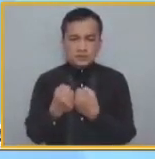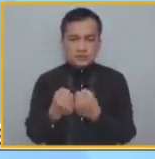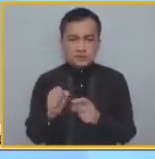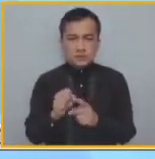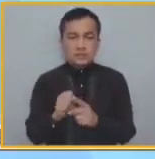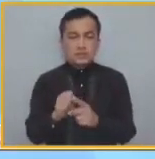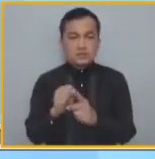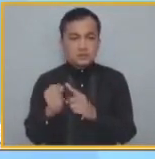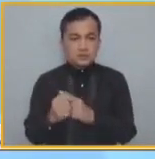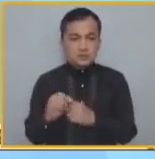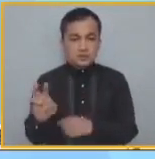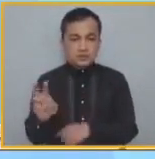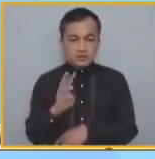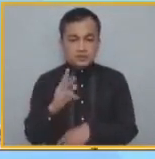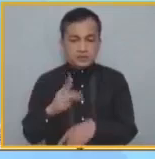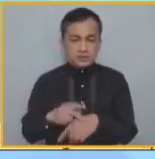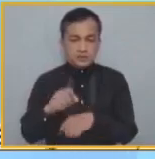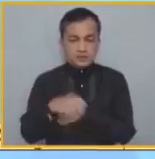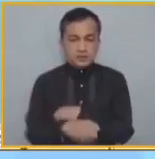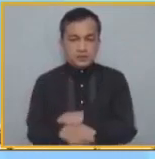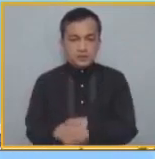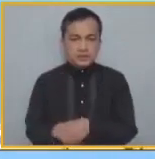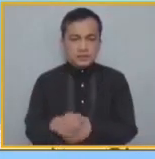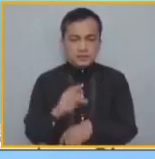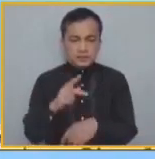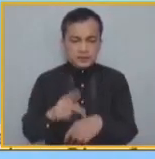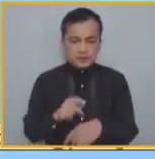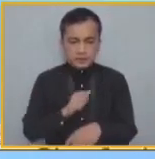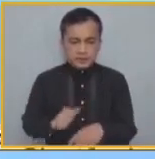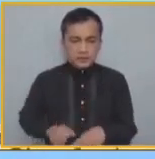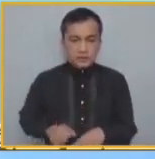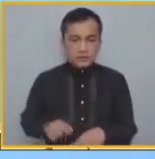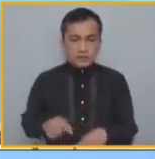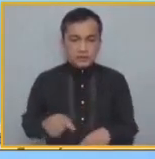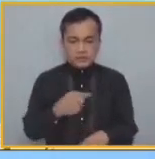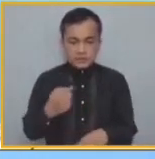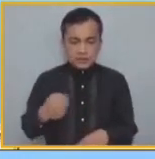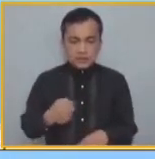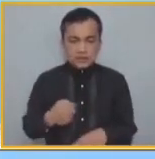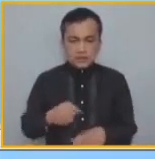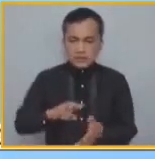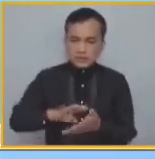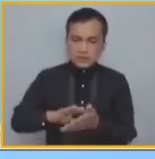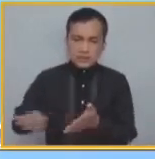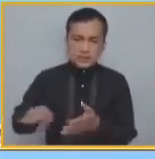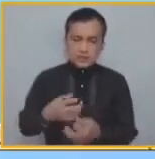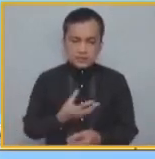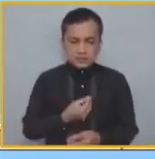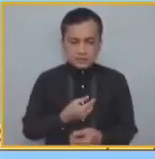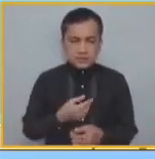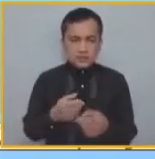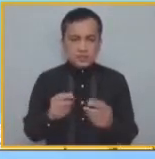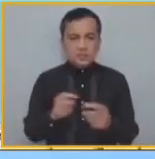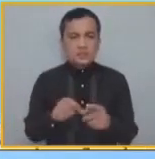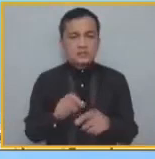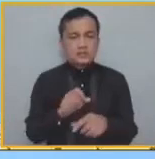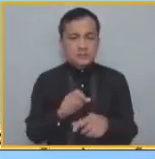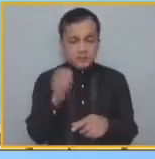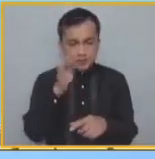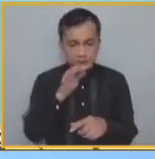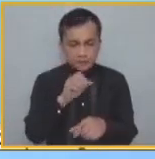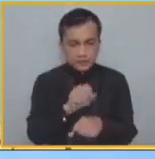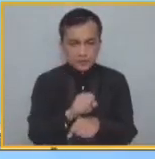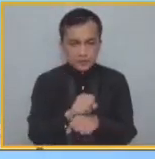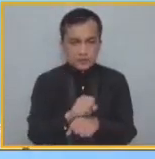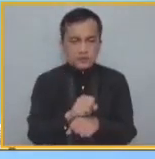Sea. Pinawi naman ng Philippine Ambassador to China ang pangamba ng ilan hinggil sa lagay ng mga Pilipinong nagtatrabaho at naninirahan